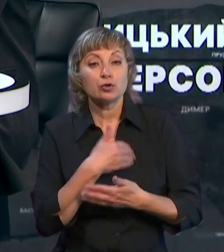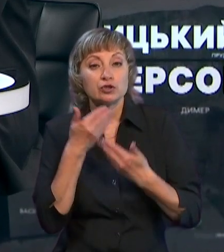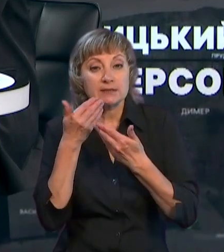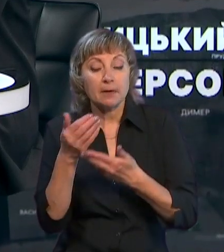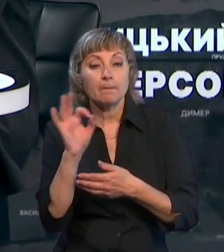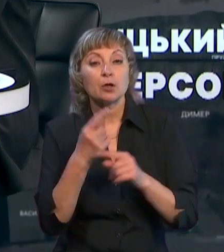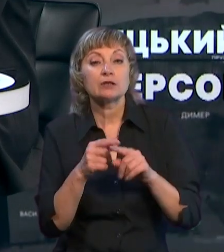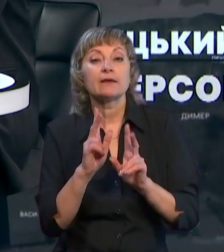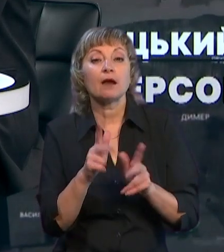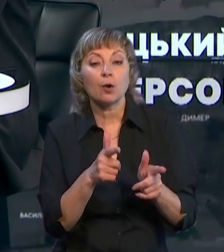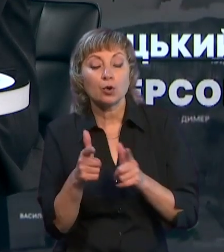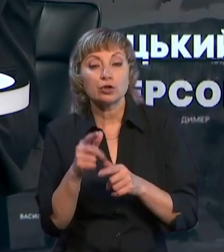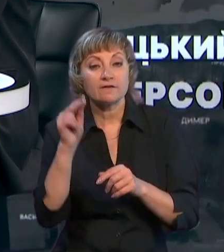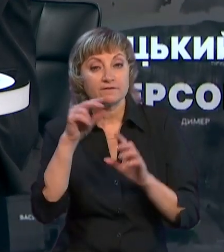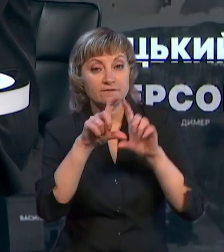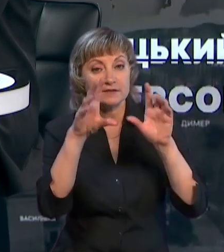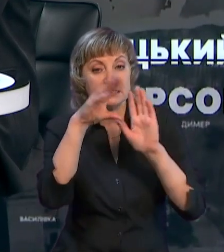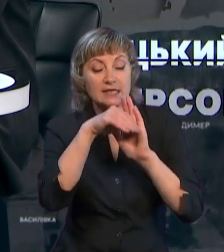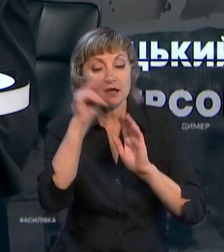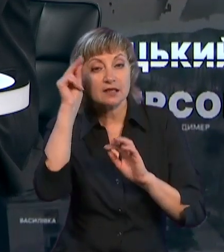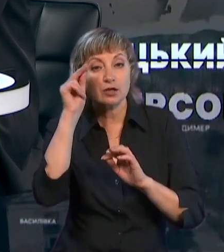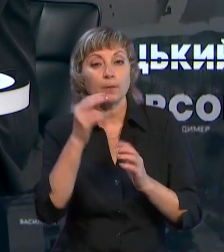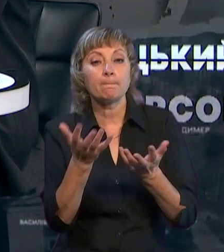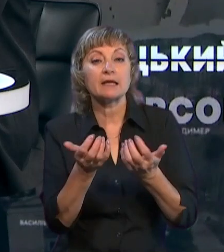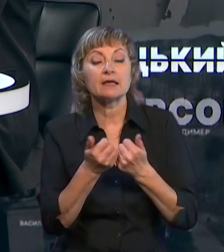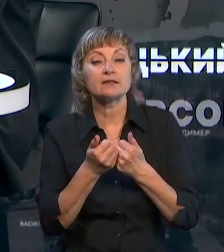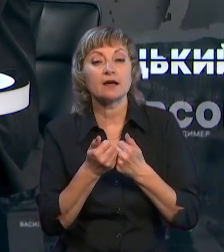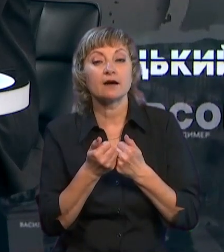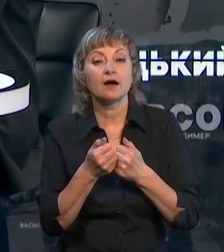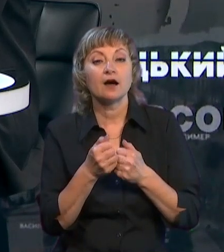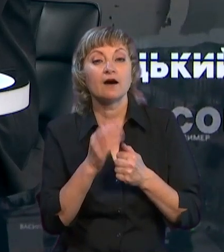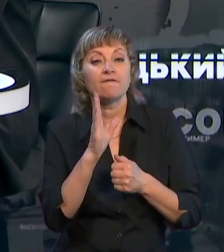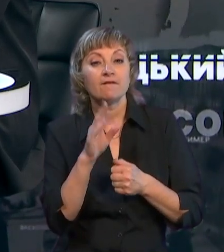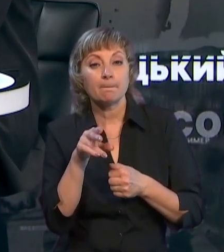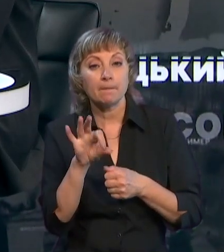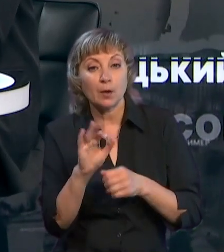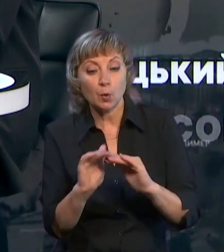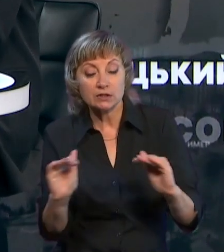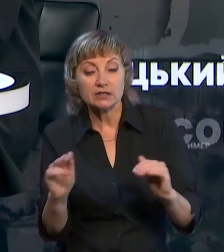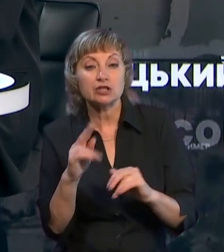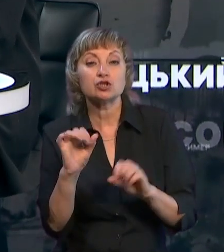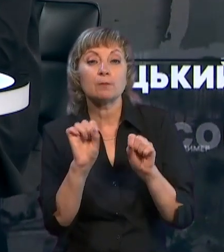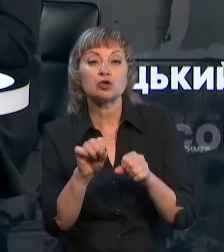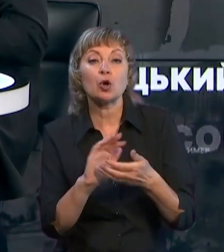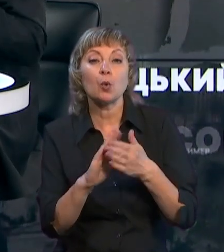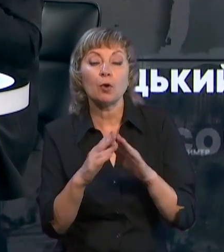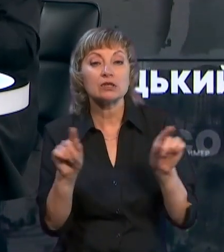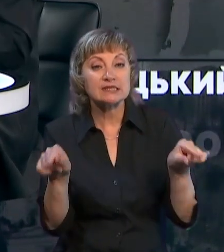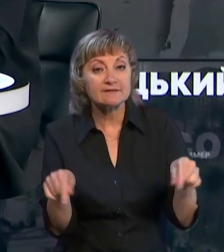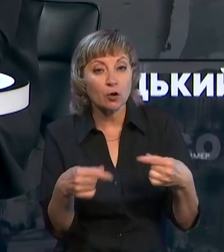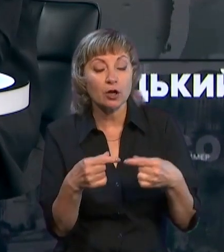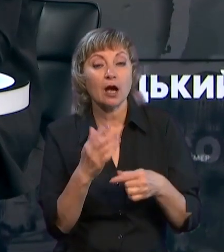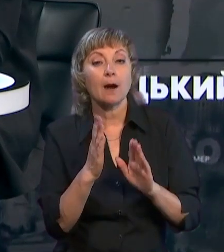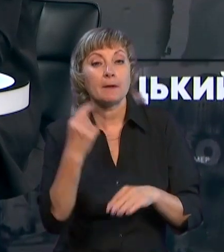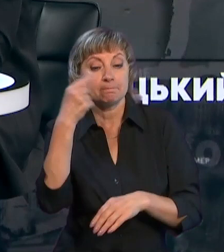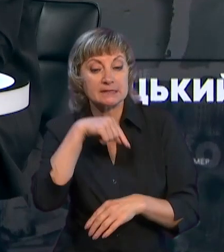те, як готуються в закладах освіти до прийняття внутрішньо переміщених дітей, чи якісь, можливо, умови створюють, аби